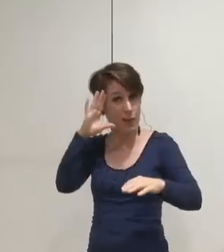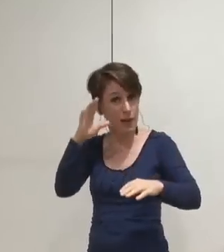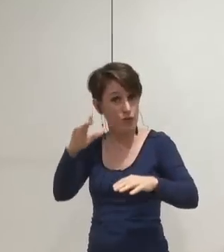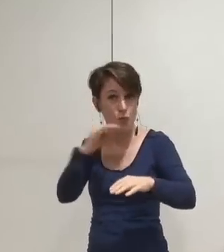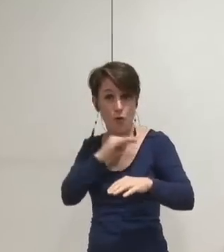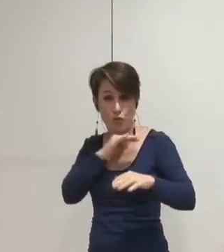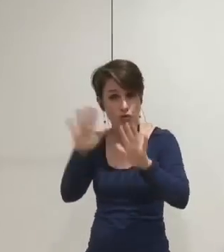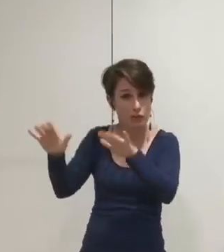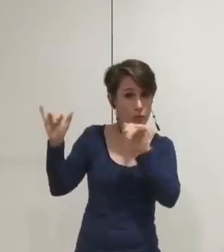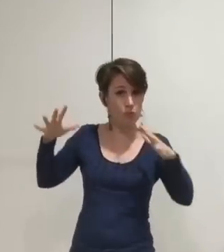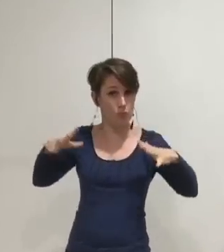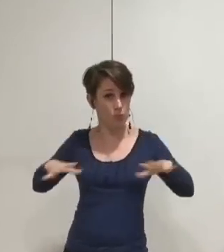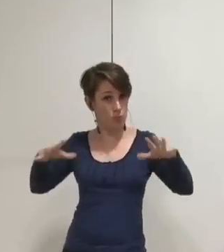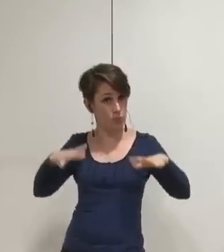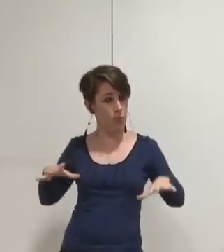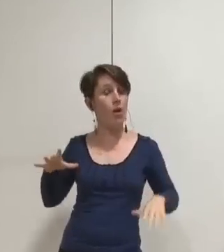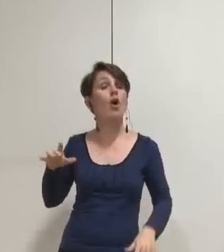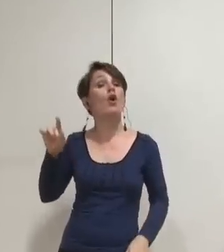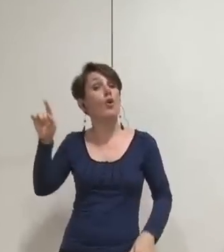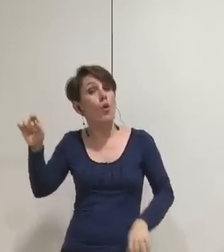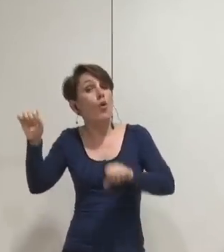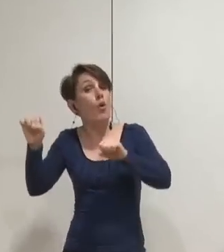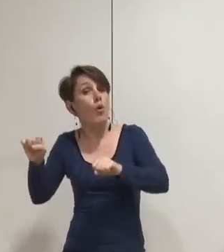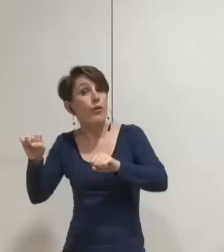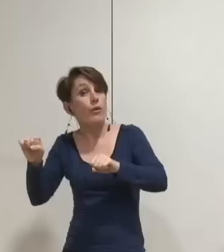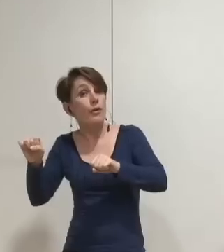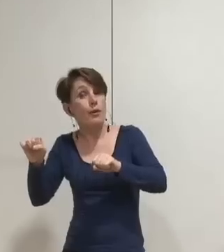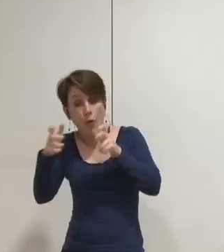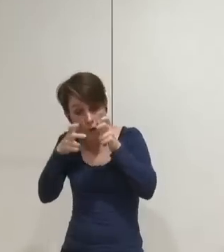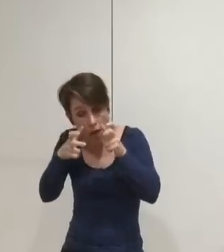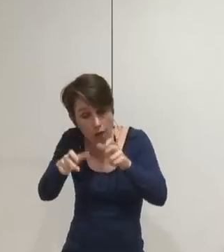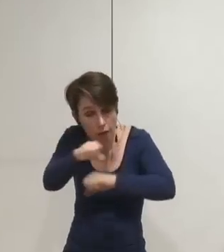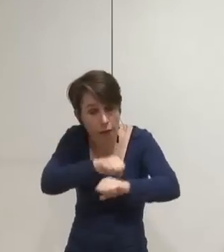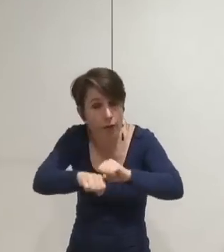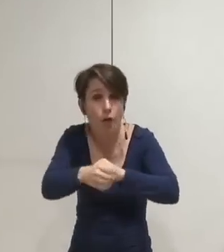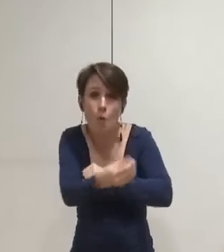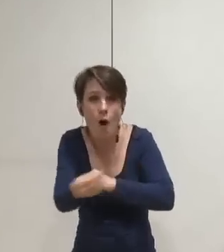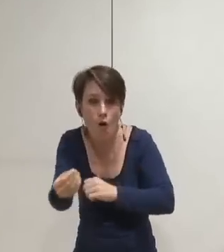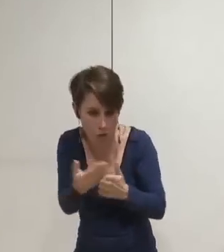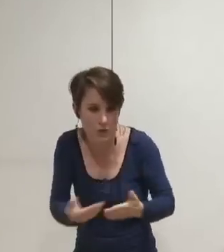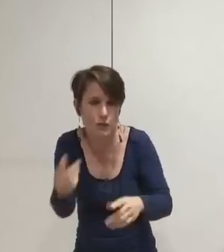d'urgence sa vocation c'est éventuellement de s'intéresser à la jeunesse en difficulté